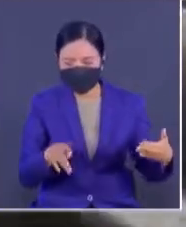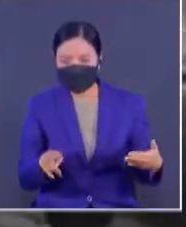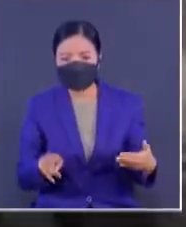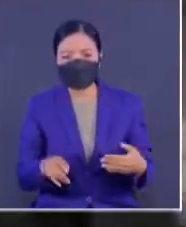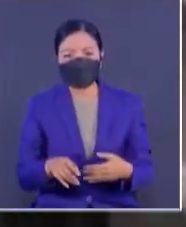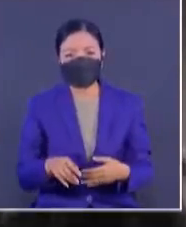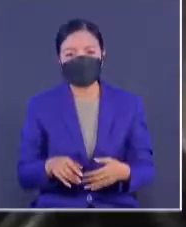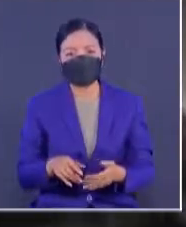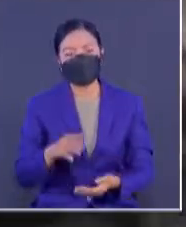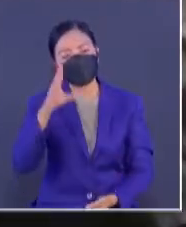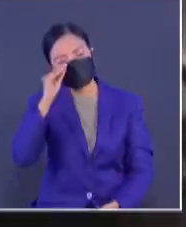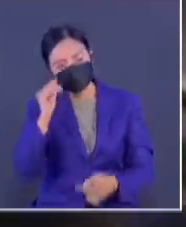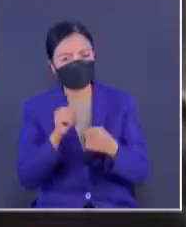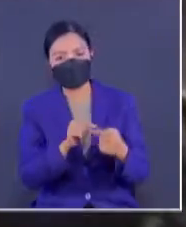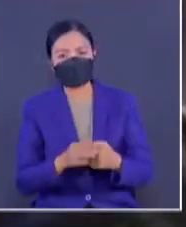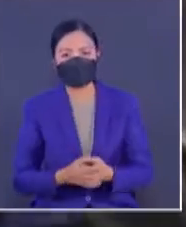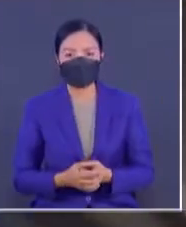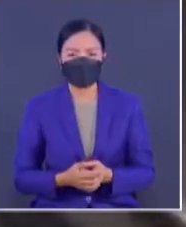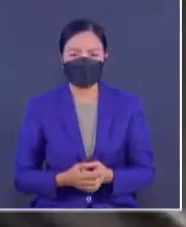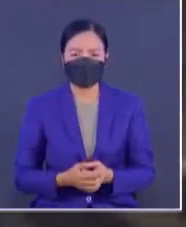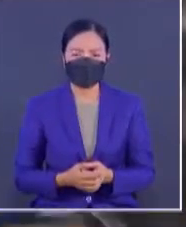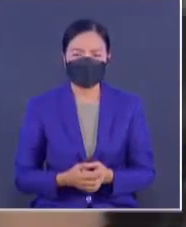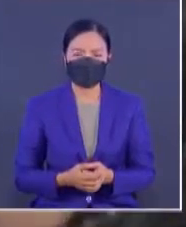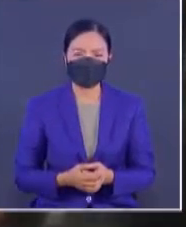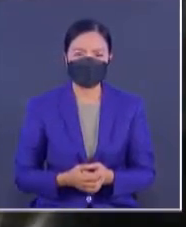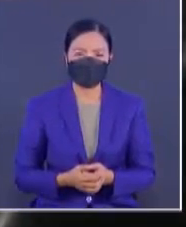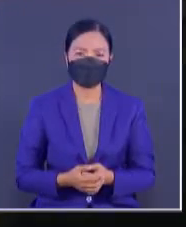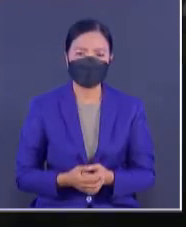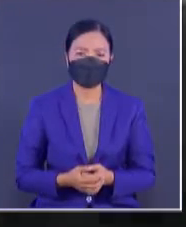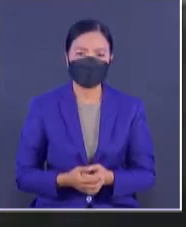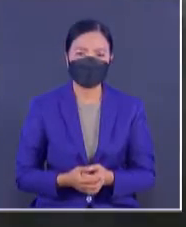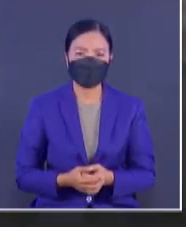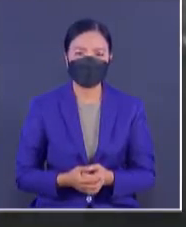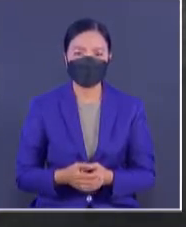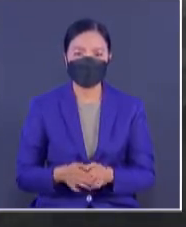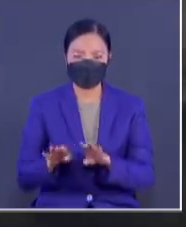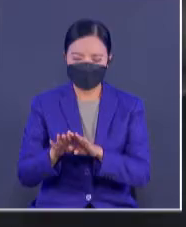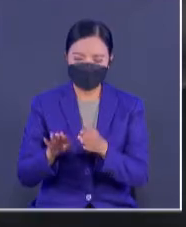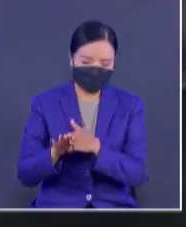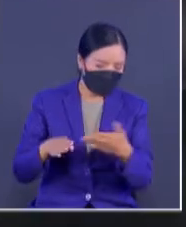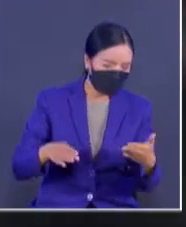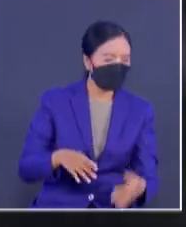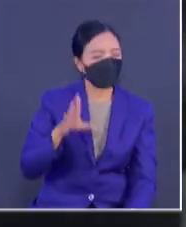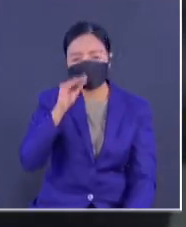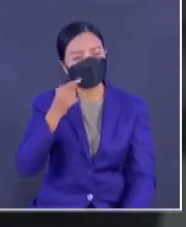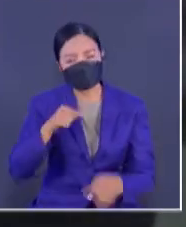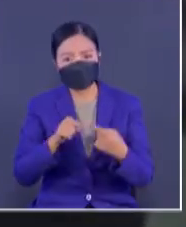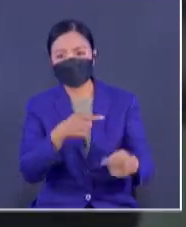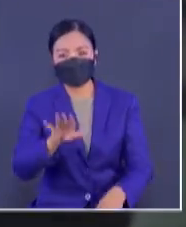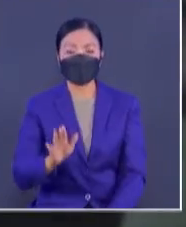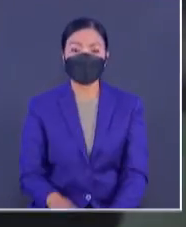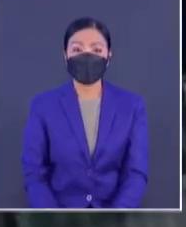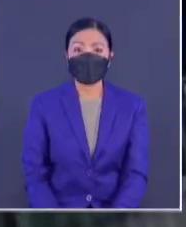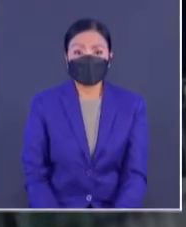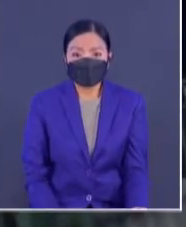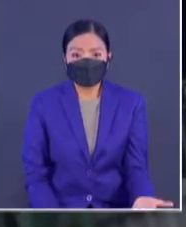งีบหลับต่ออีกตั้งหาก ครับ ไม่รู้ไปง่วงมาจากไหนอย่างไรนะครับเนี่ยฮะขอนอนต่อเลยนะครับประตูเปิดแล้วไม่สน